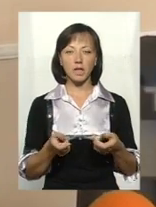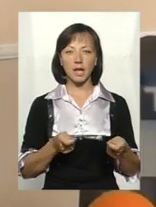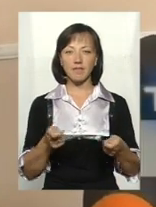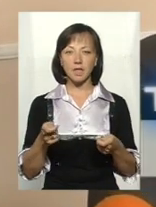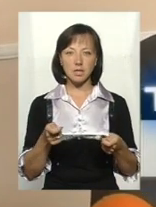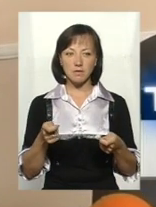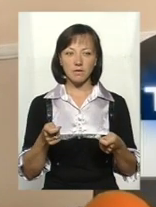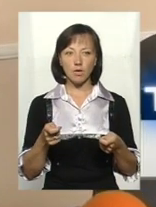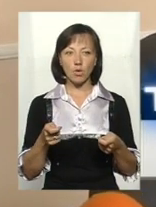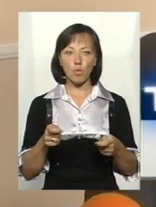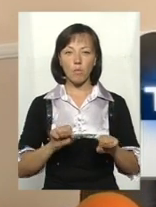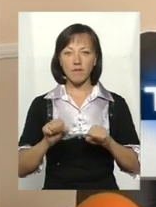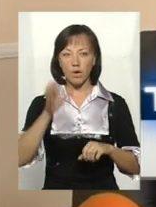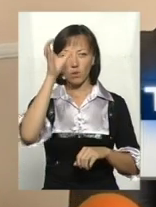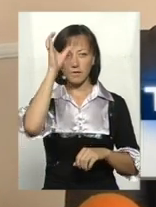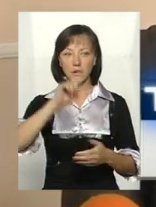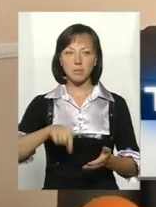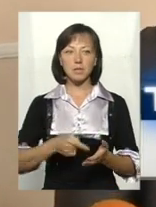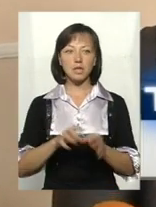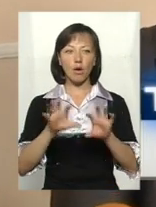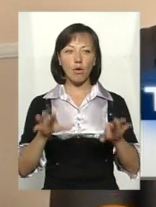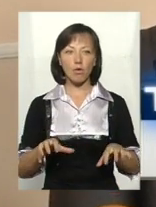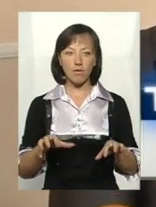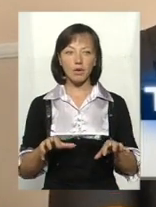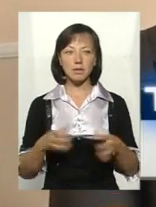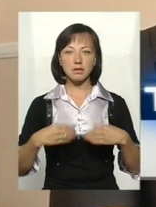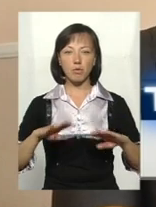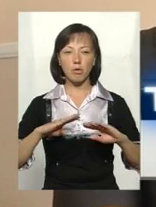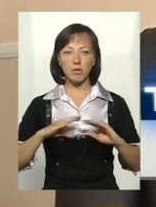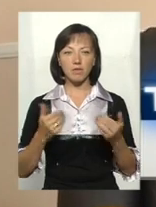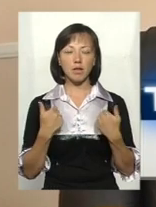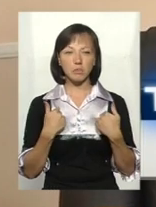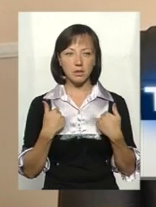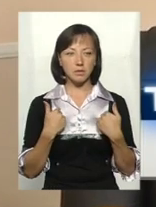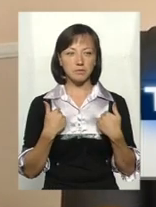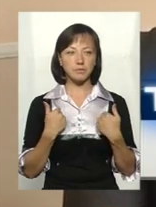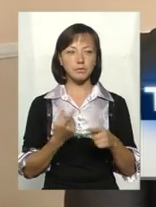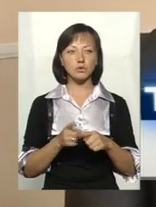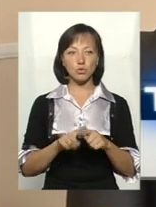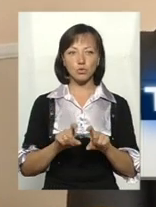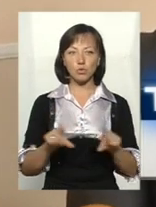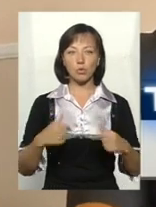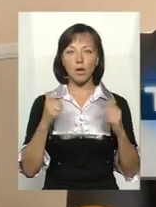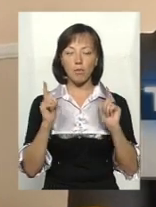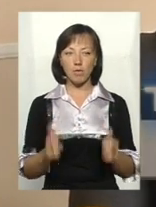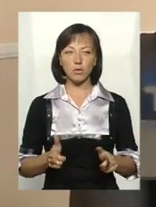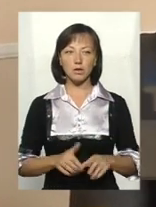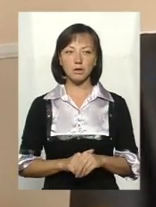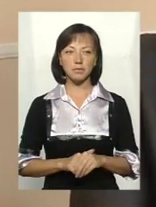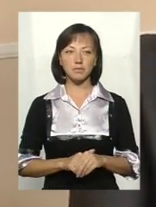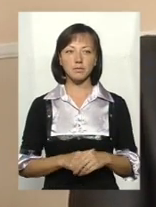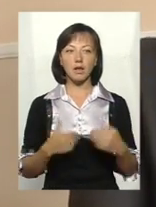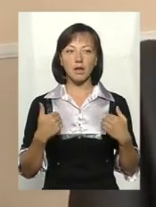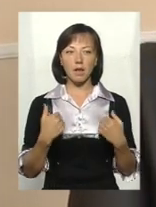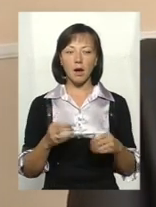керівництво управління освіти, міський голова, запропонували мені цю школу. Я погодилася. Я